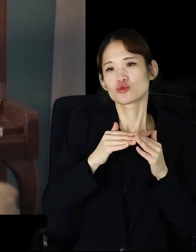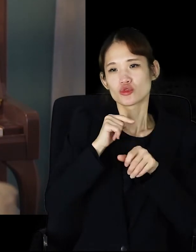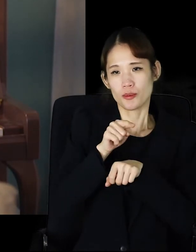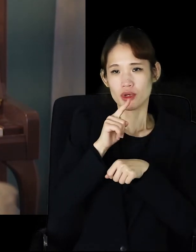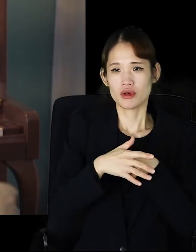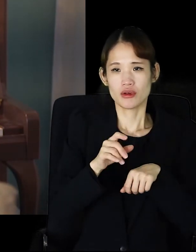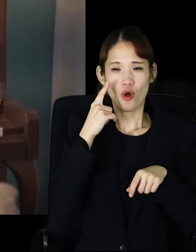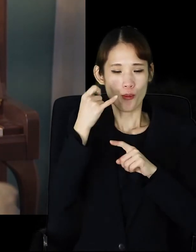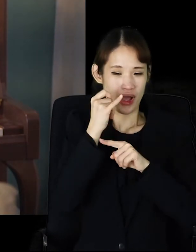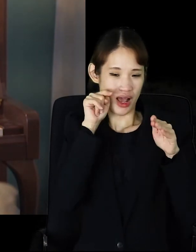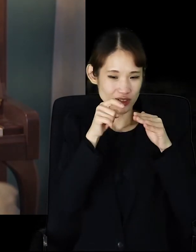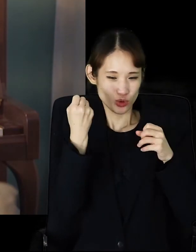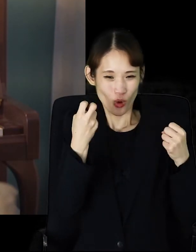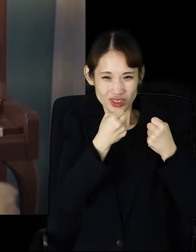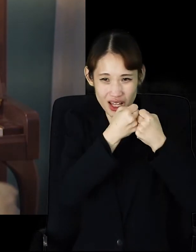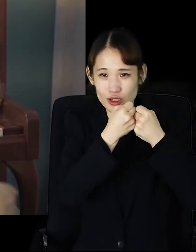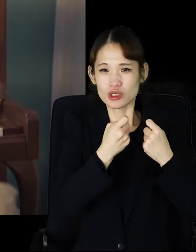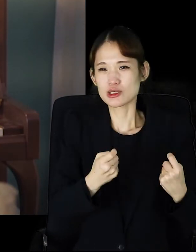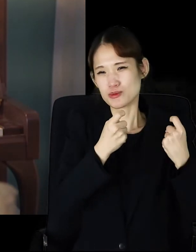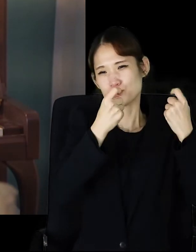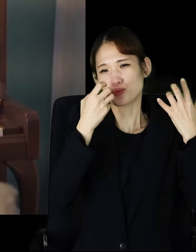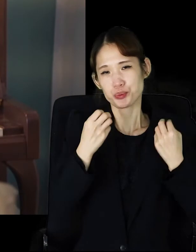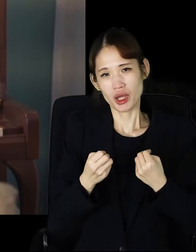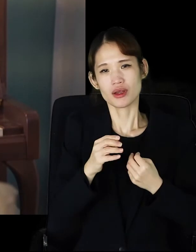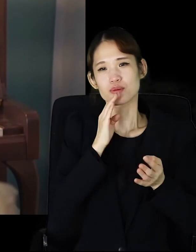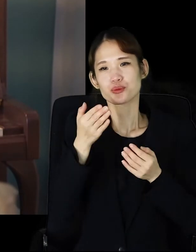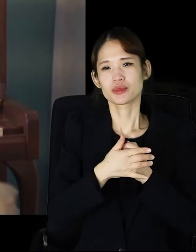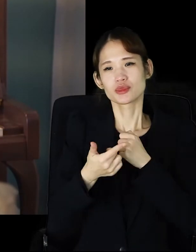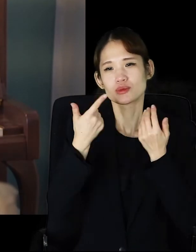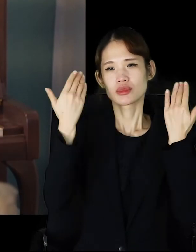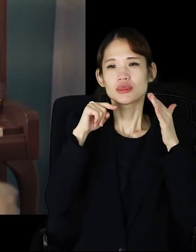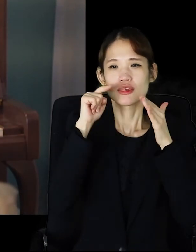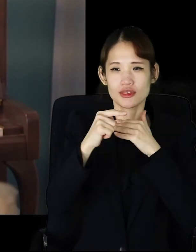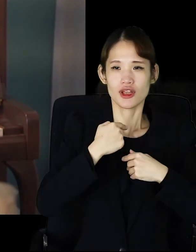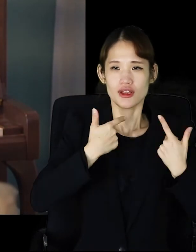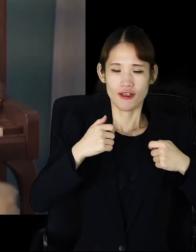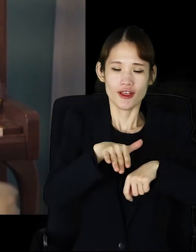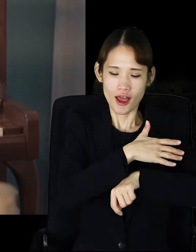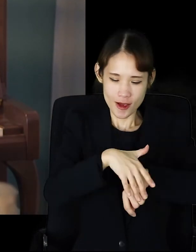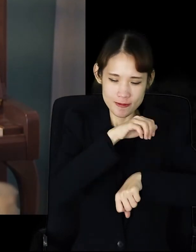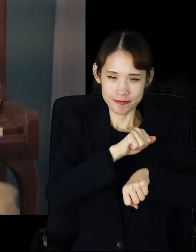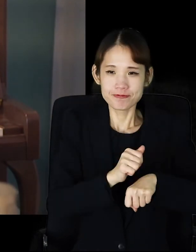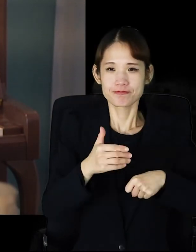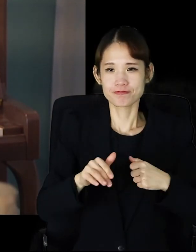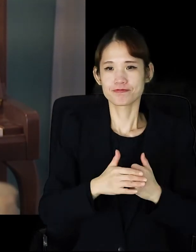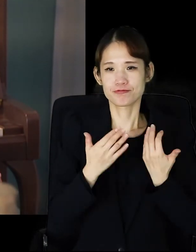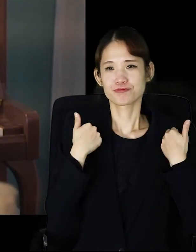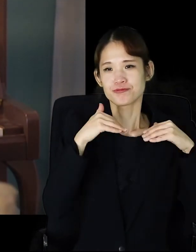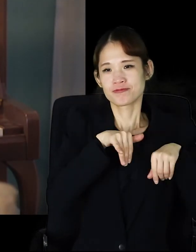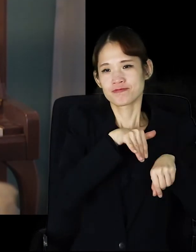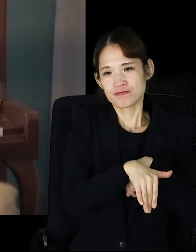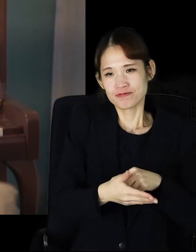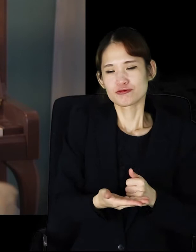얘기를 했고 엄마가 또 가 싸우고 이렇게 좀 싸우실 일이 많았는데 초등학교 들어서는 이제 제가 너무 잘 나대니까 이제 방임주의로